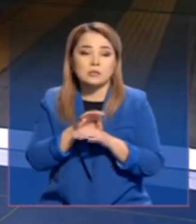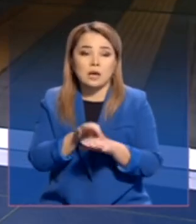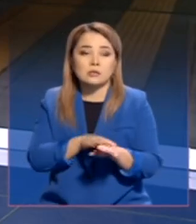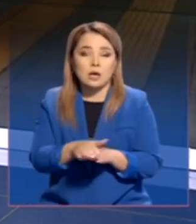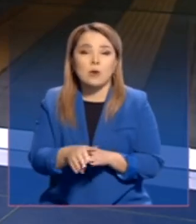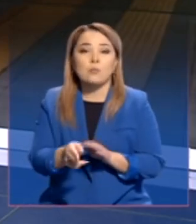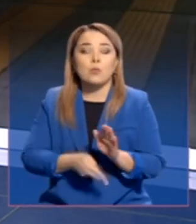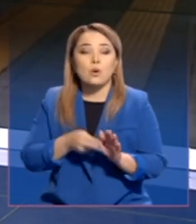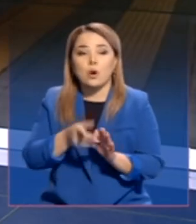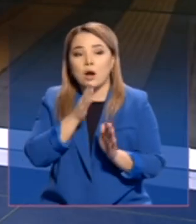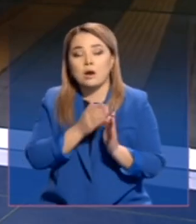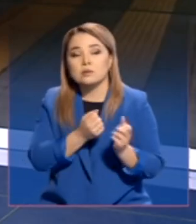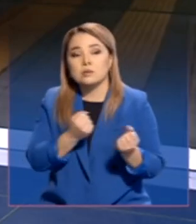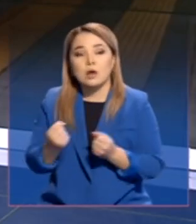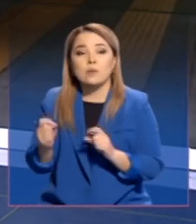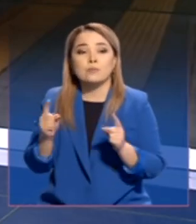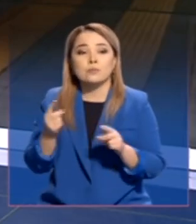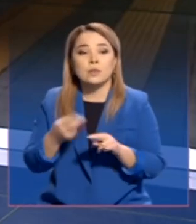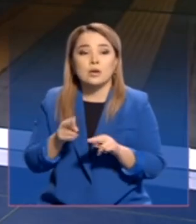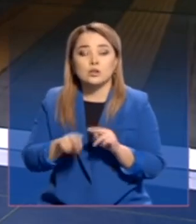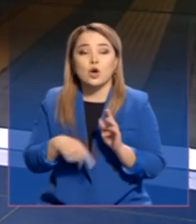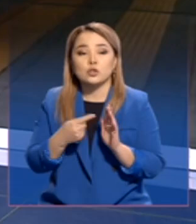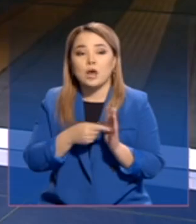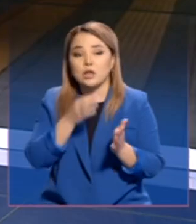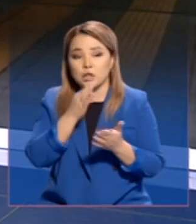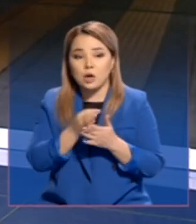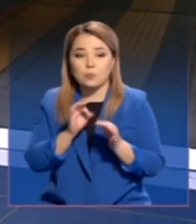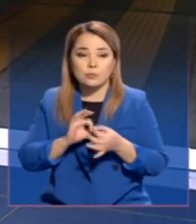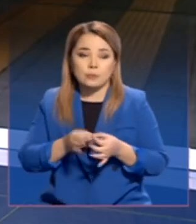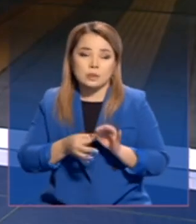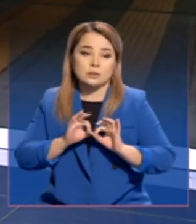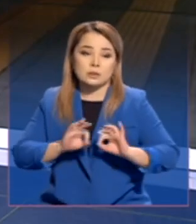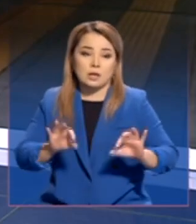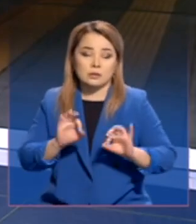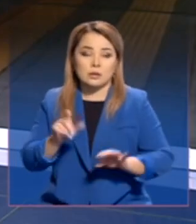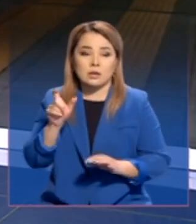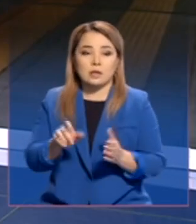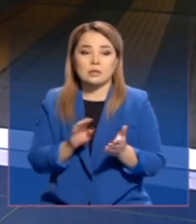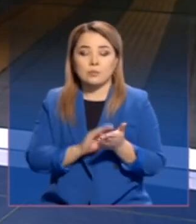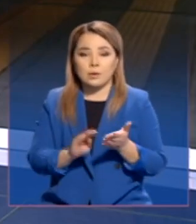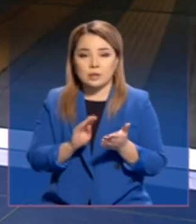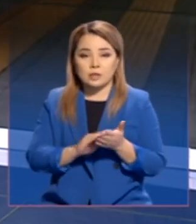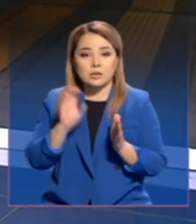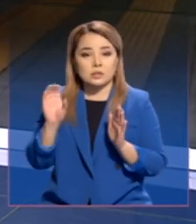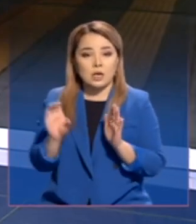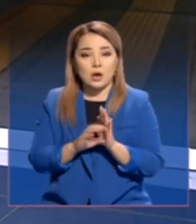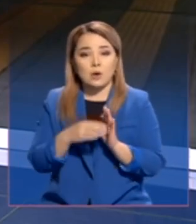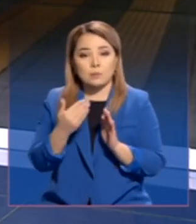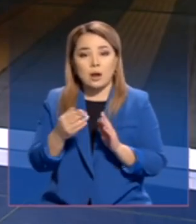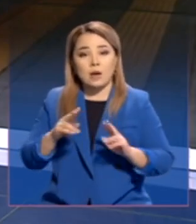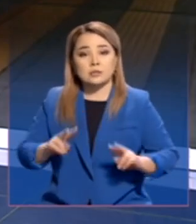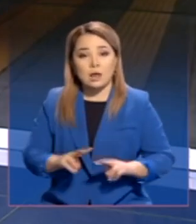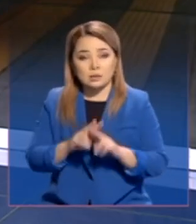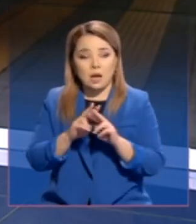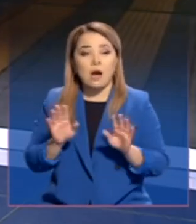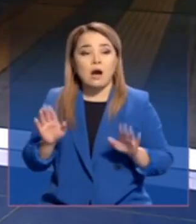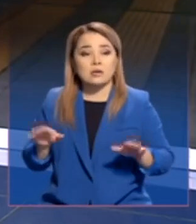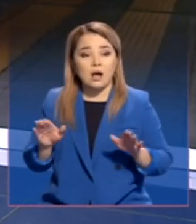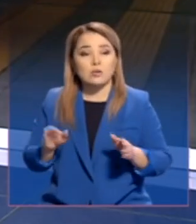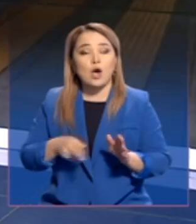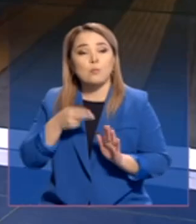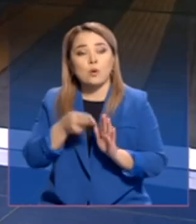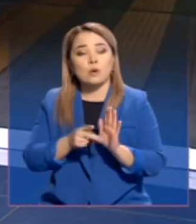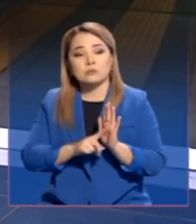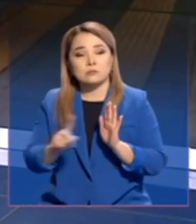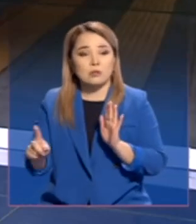неге уақытынан кешігеді? Бұл сұрақтардың жауабын тілшіміз Амангелді Сейтхан іздеп көрді. Сондай-ақ ол Астанадан Арқалыққа пойызбен